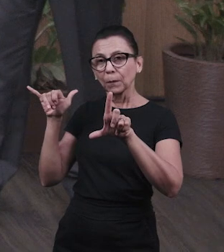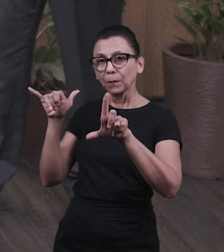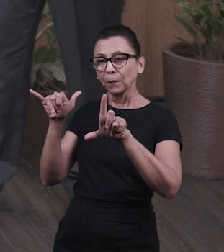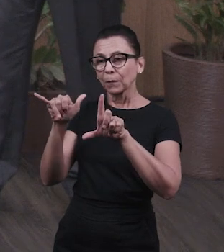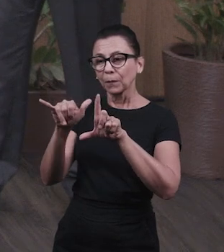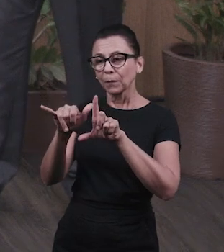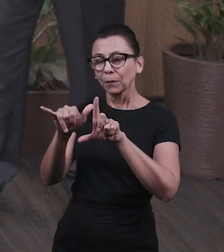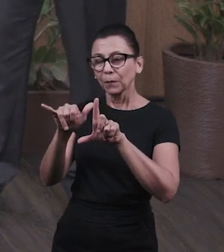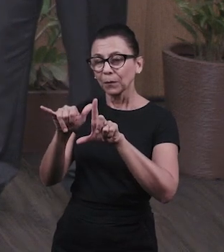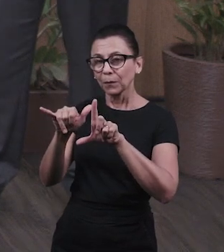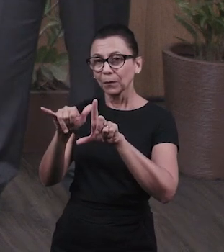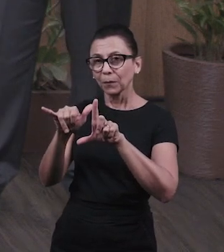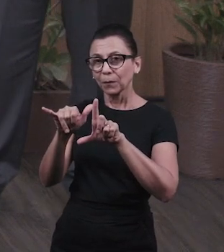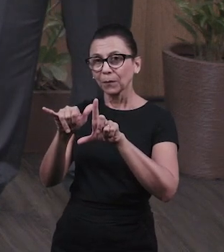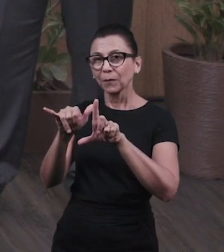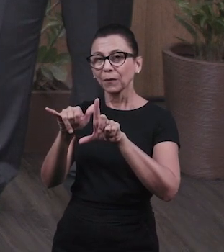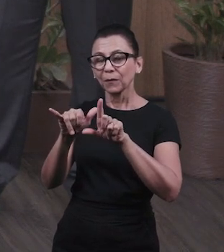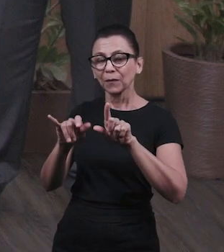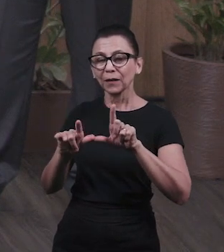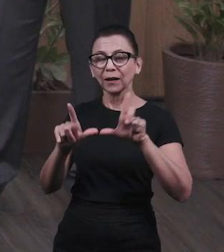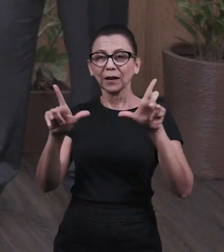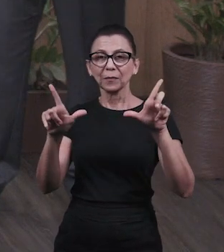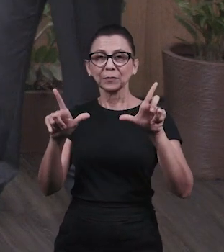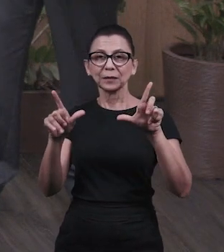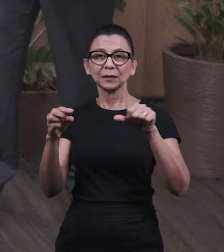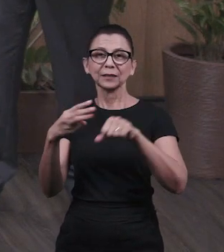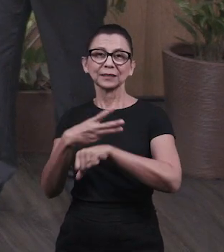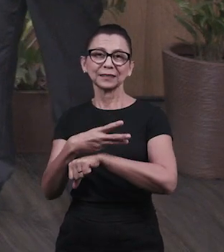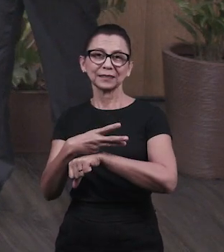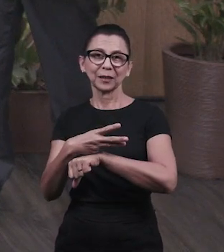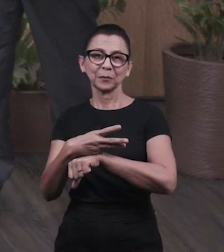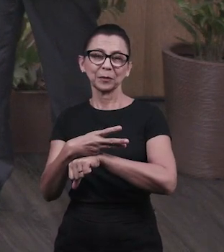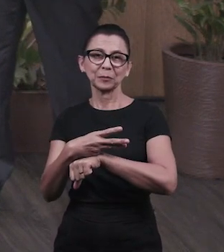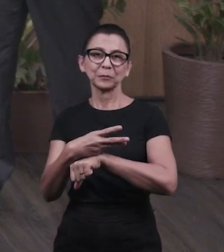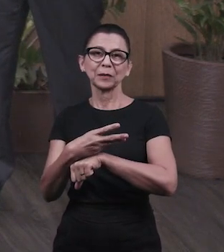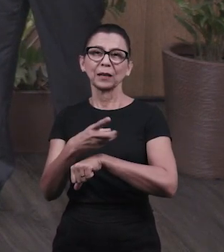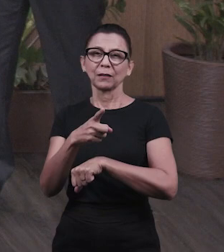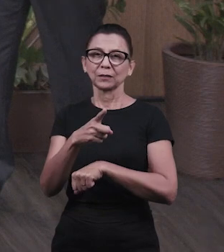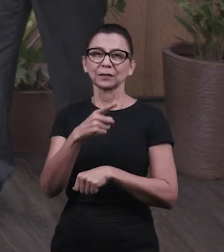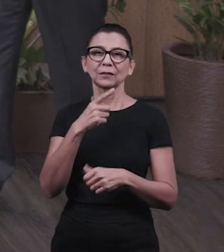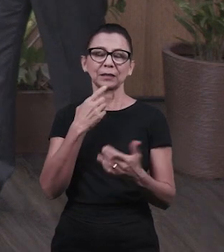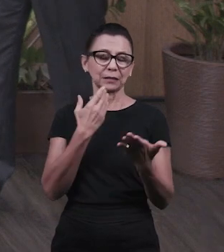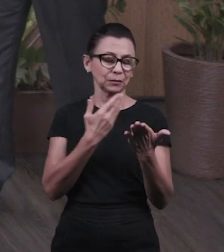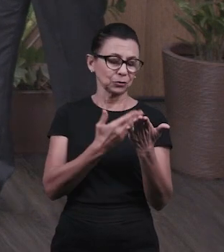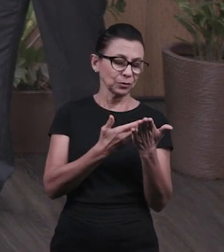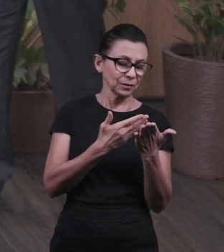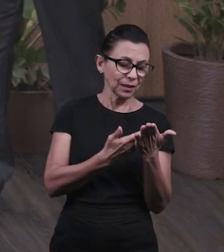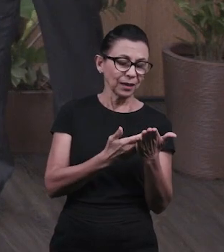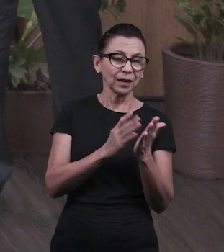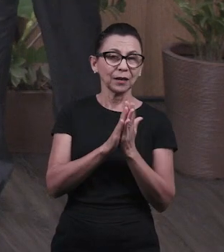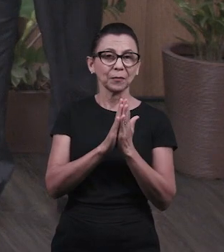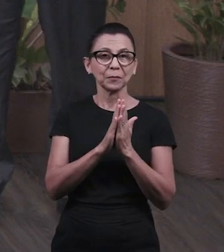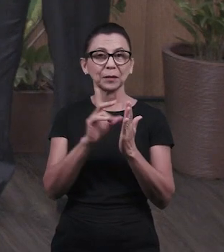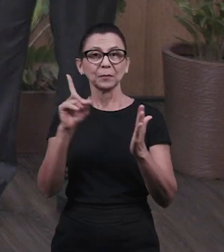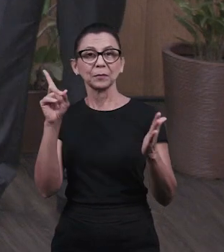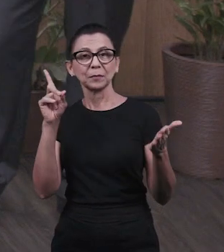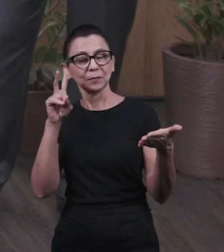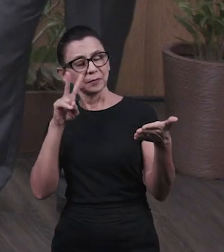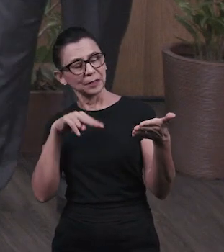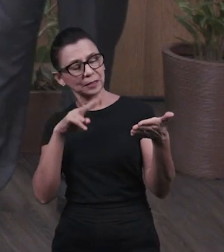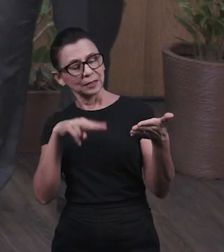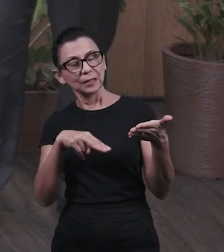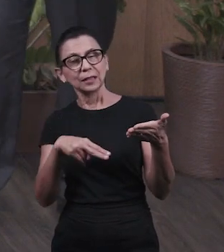телефона, откроется номер приложения WhatsApp, вы можете читать Слово Божие, изучать, молиться и прислать